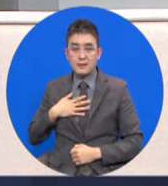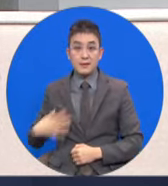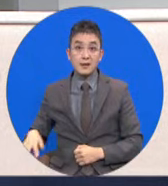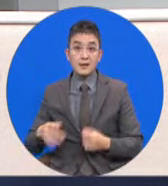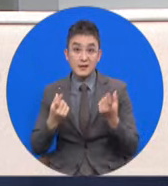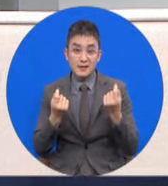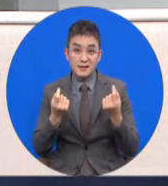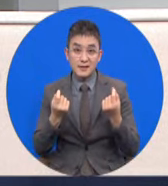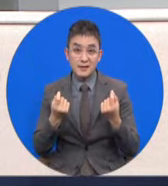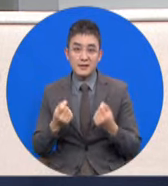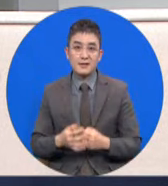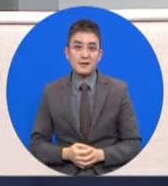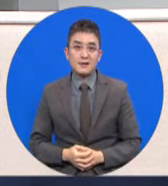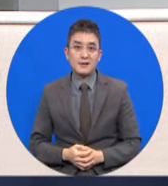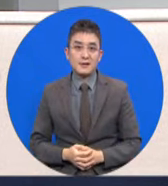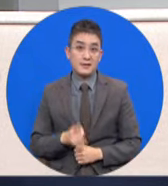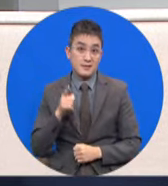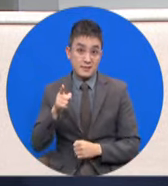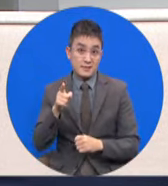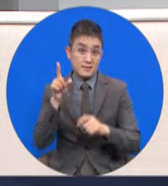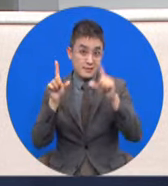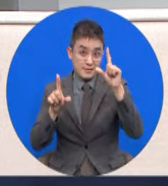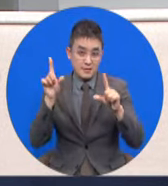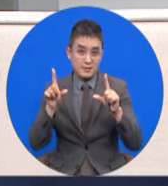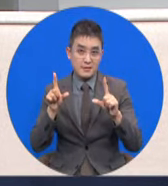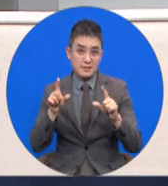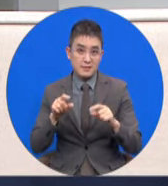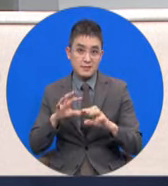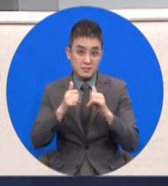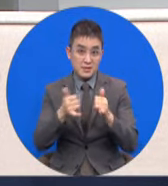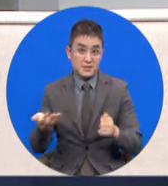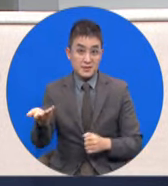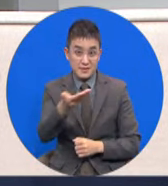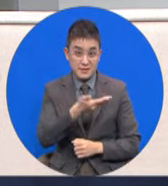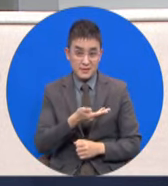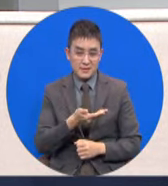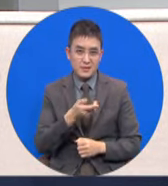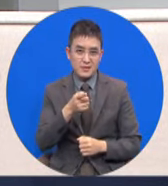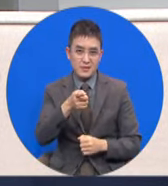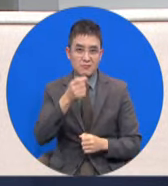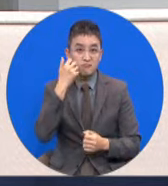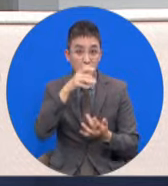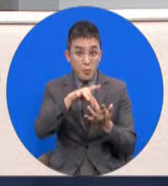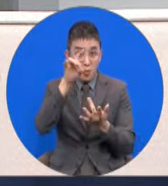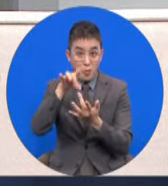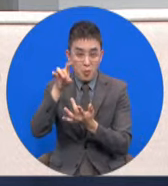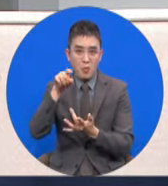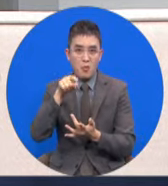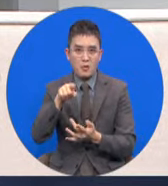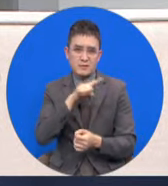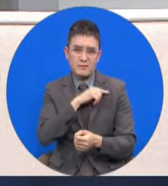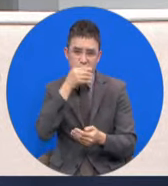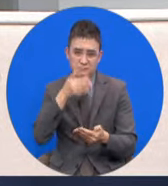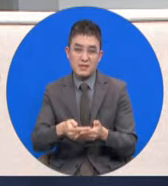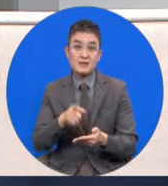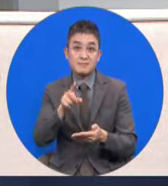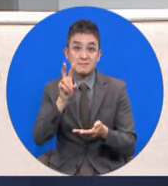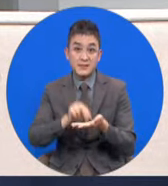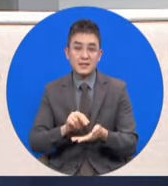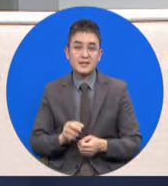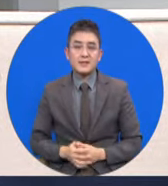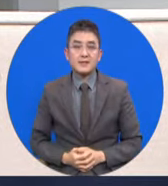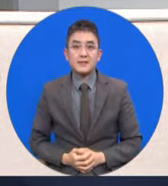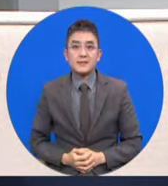있기 때문에 이것과 관련해서 유권자들이 어떤 선택을 하느냐가 결국 이번 총선의 그 관건이 아닌가 저는 그런 생각이 듭니다.